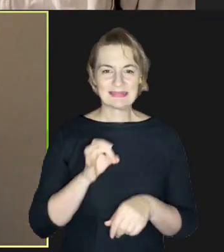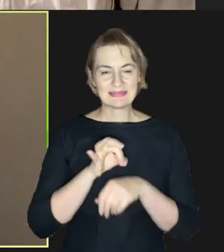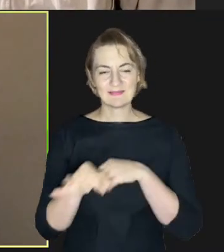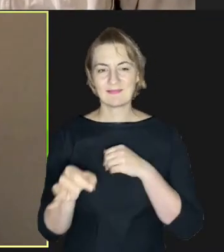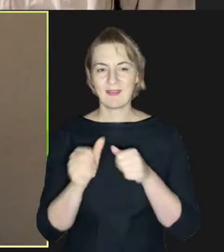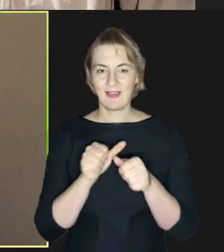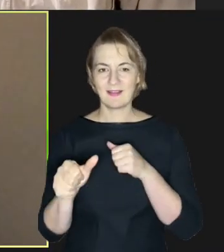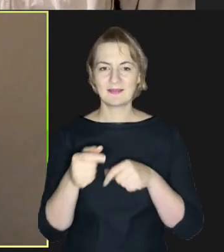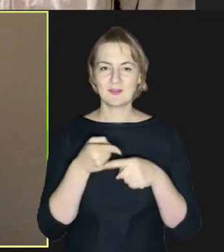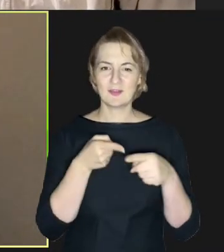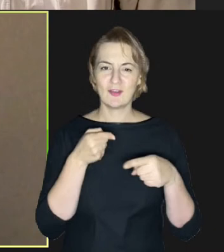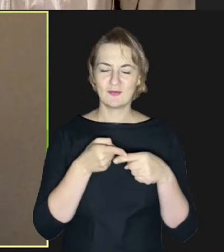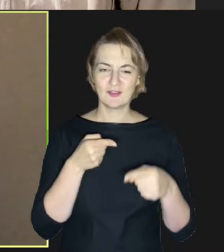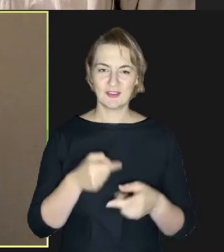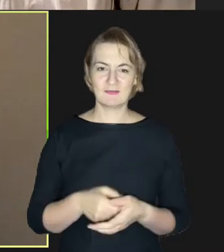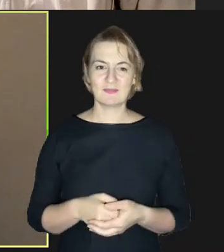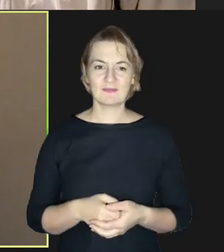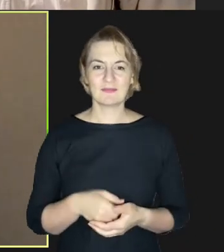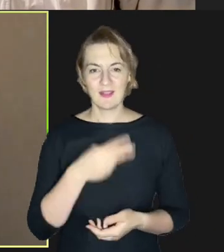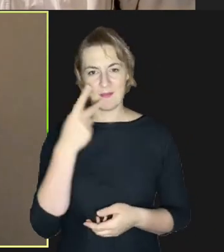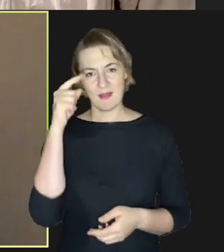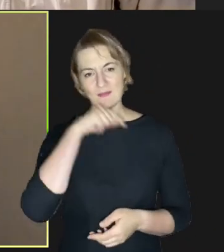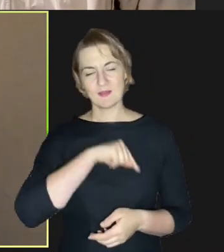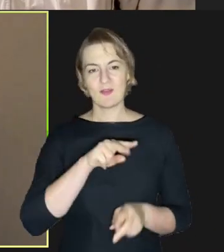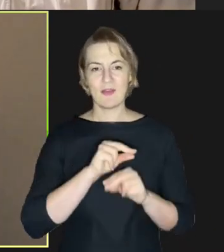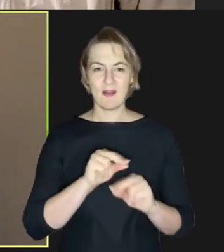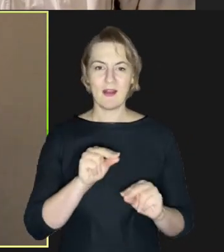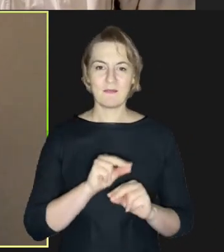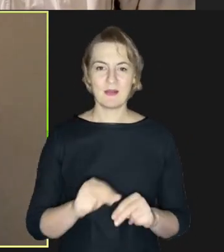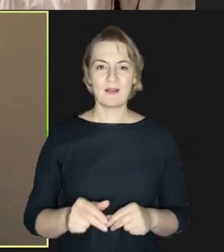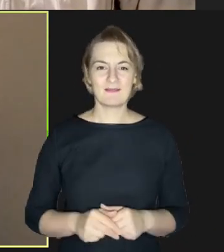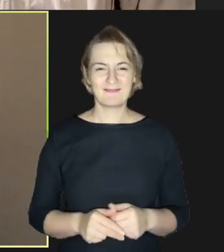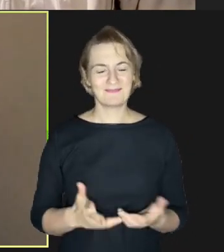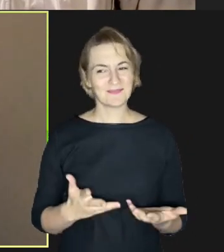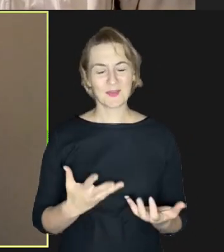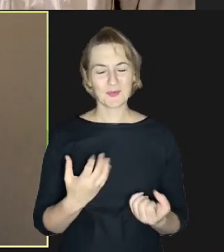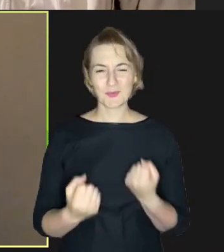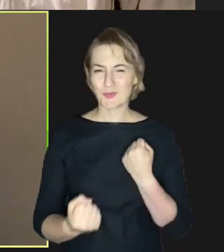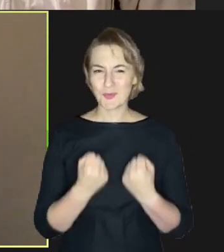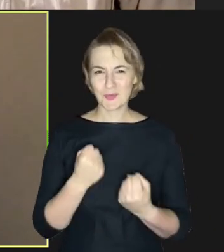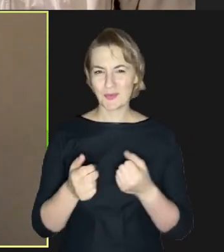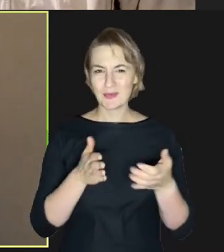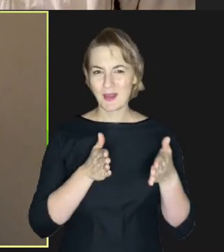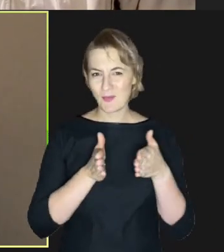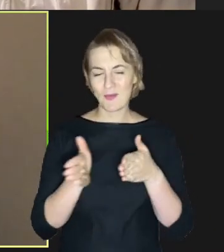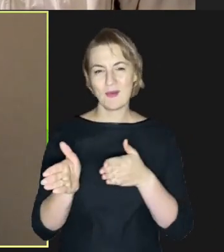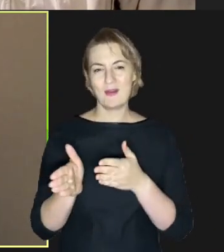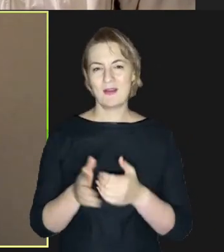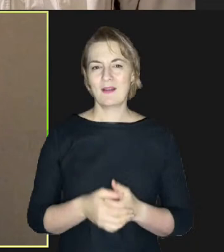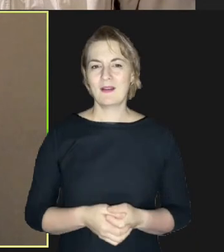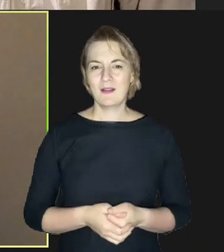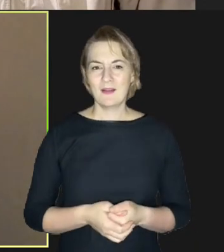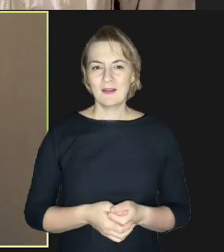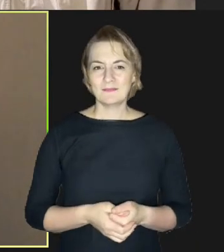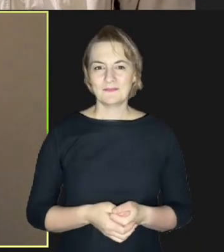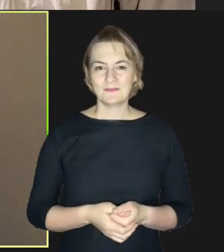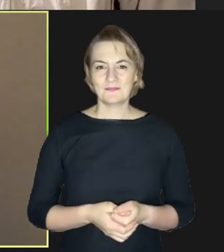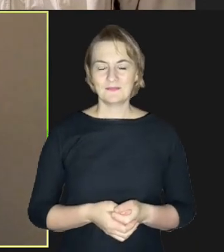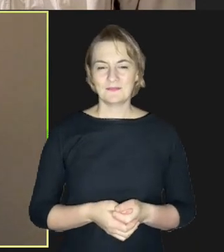złośliwe dowcipy na temat psychoterapii, bo psychoterapia jest bardzo trudną drogą. Jest to